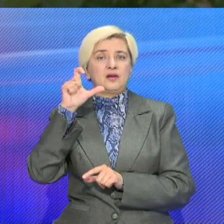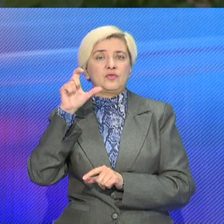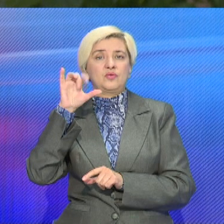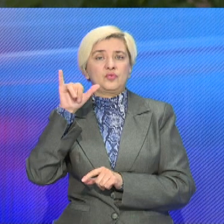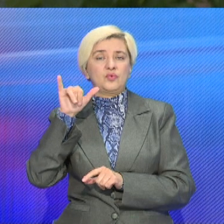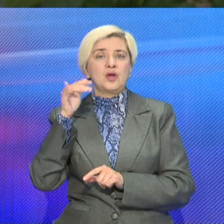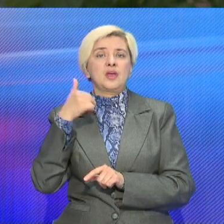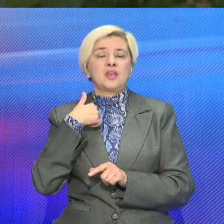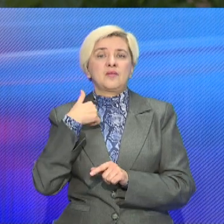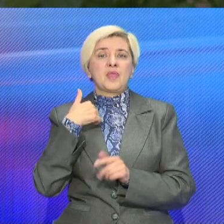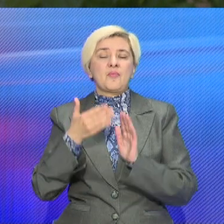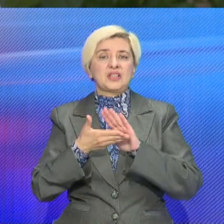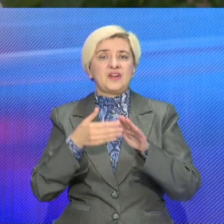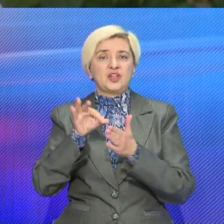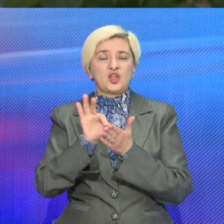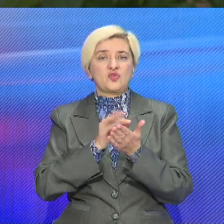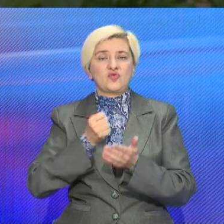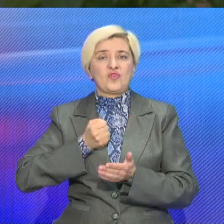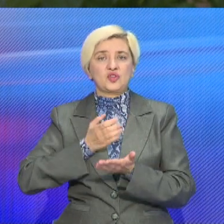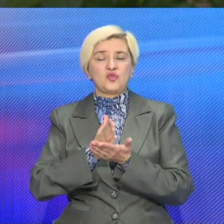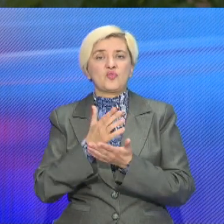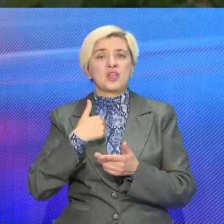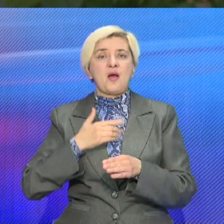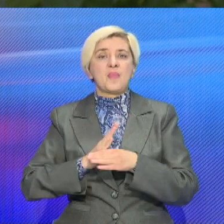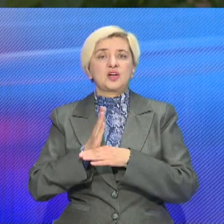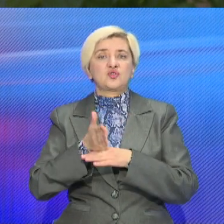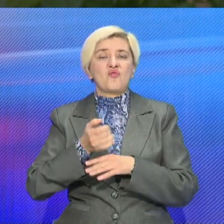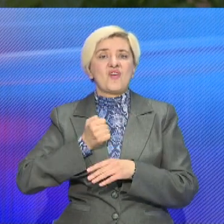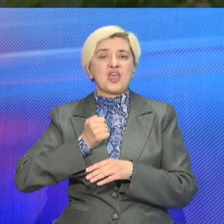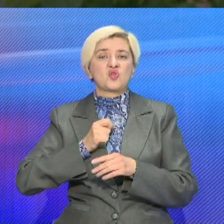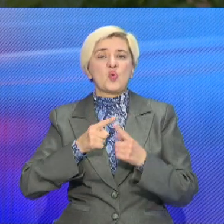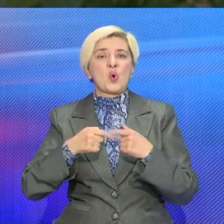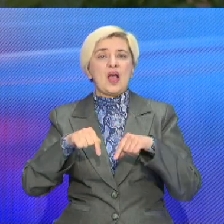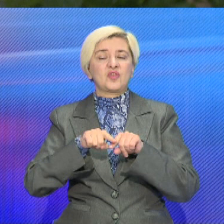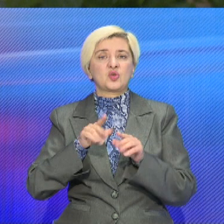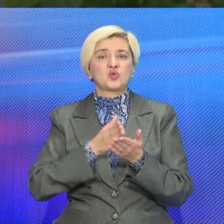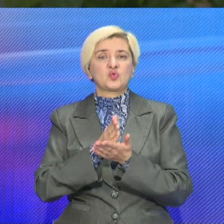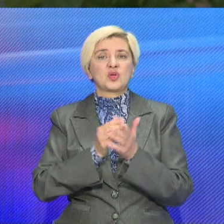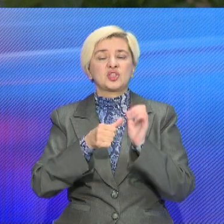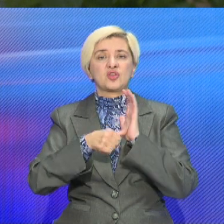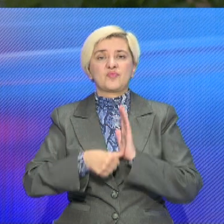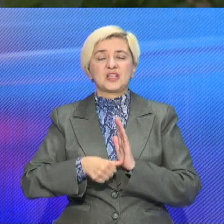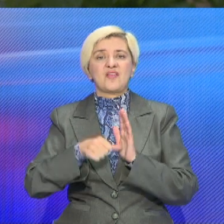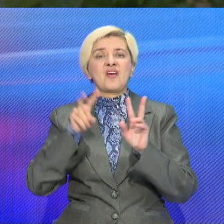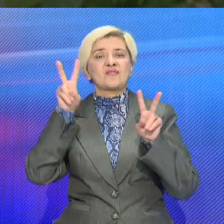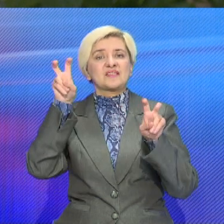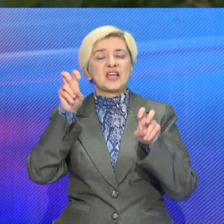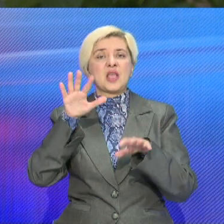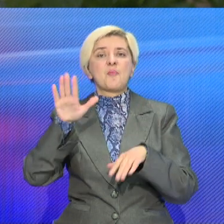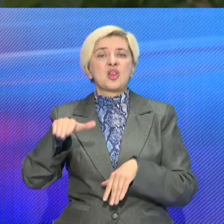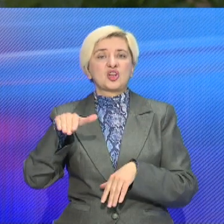я прошел военную кафедру, то есть служить мне полгода, и иду я в звание младшего сержанта. Собственно,